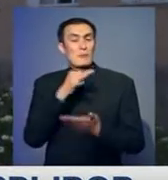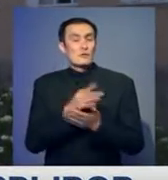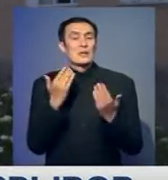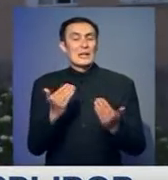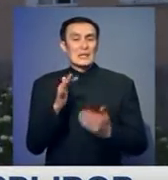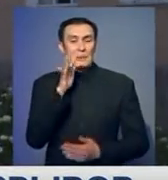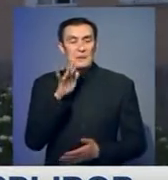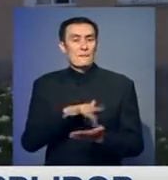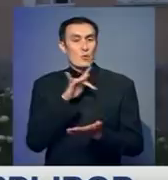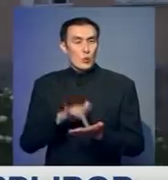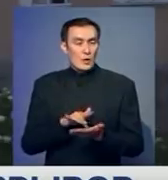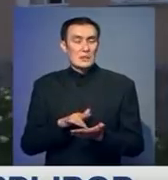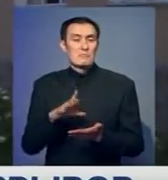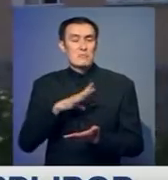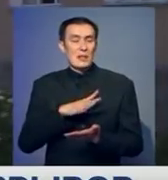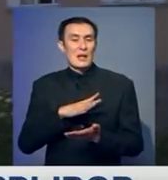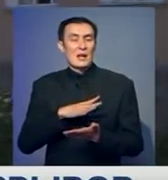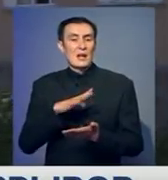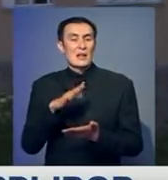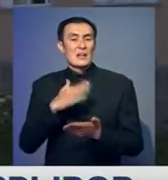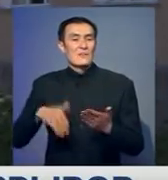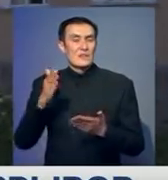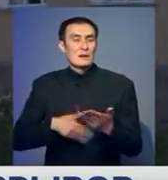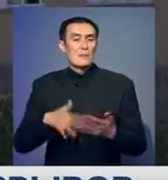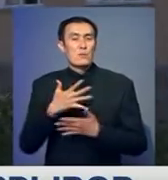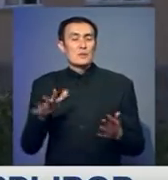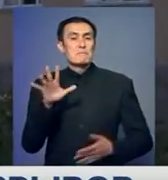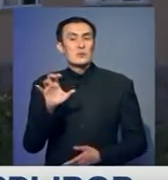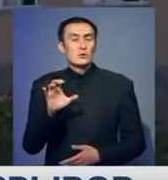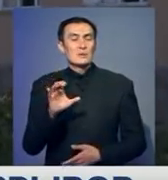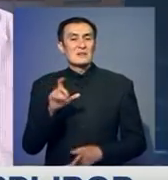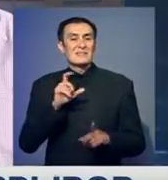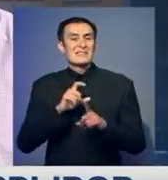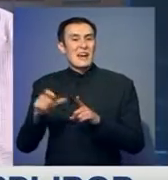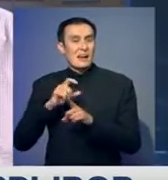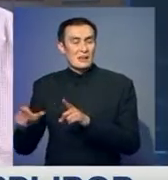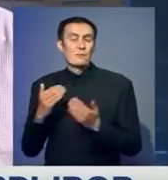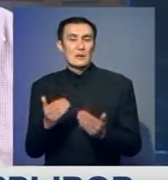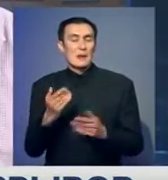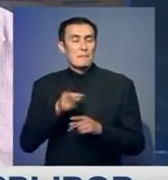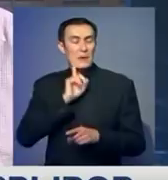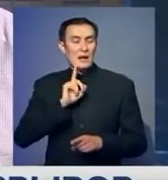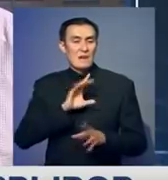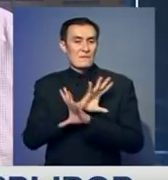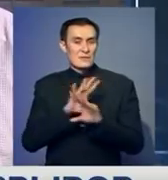данный момент в городе изъято и ликвидировано уже больше 500 снарядов. Пока это вся информация